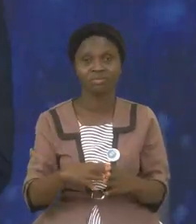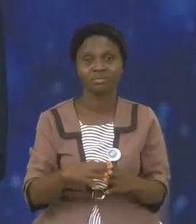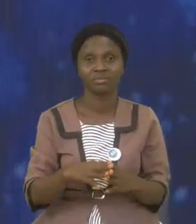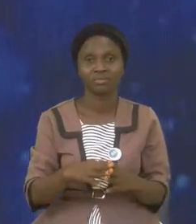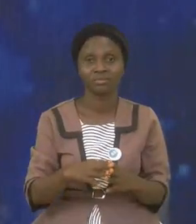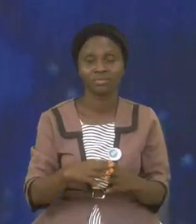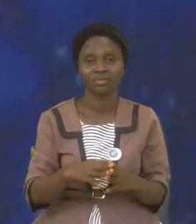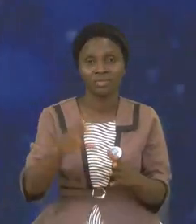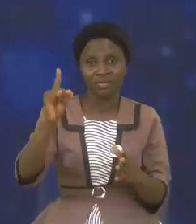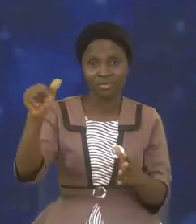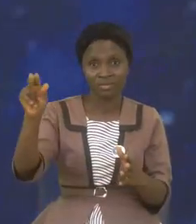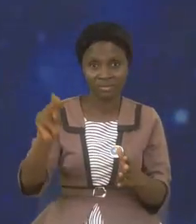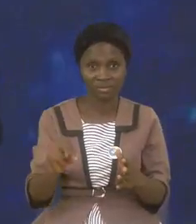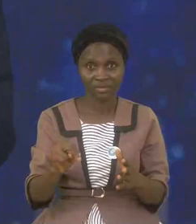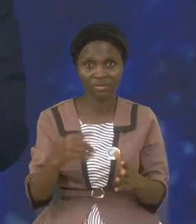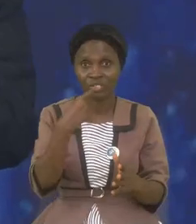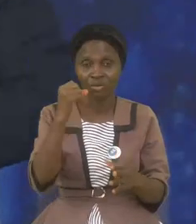C'est dit de Daniel.